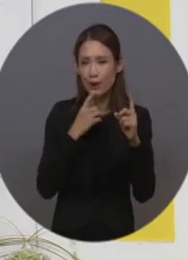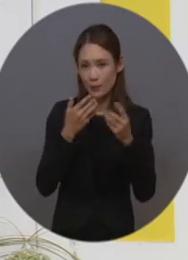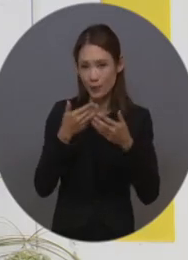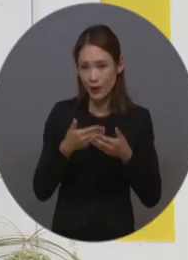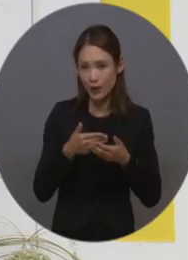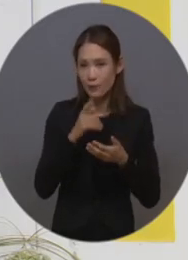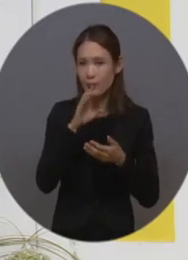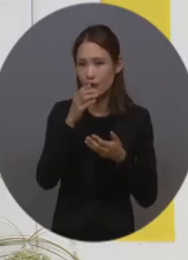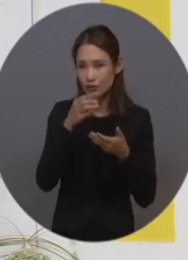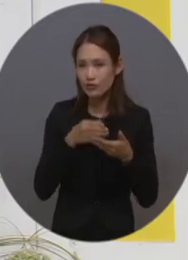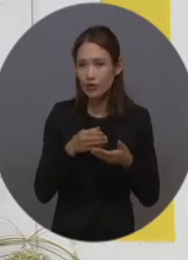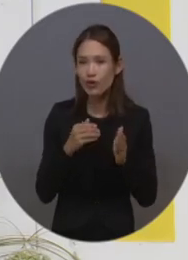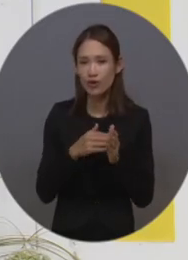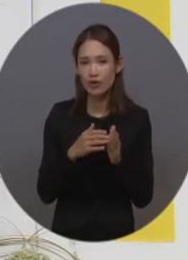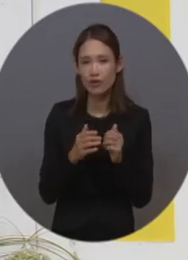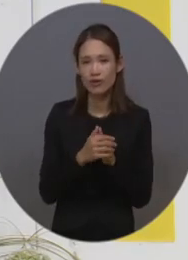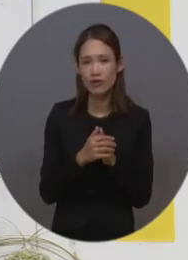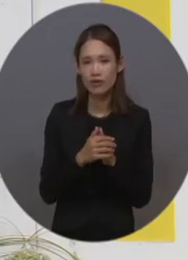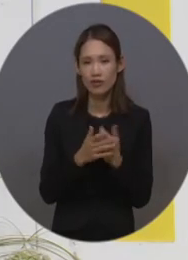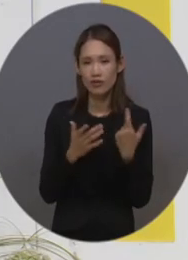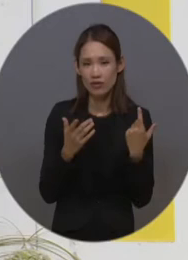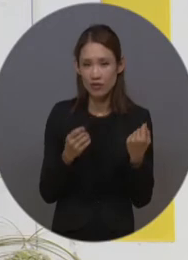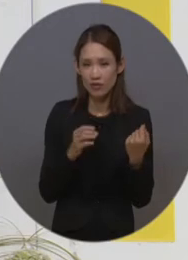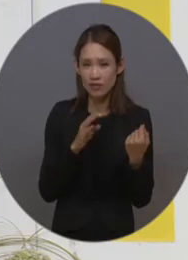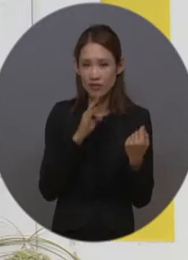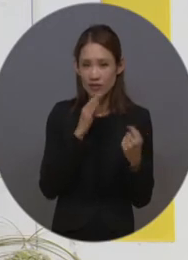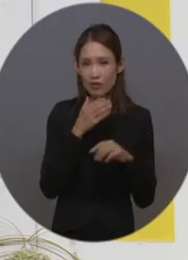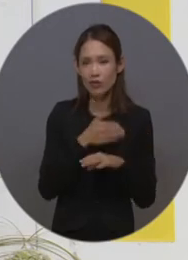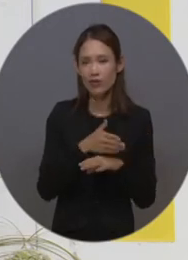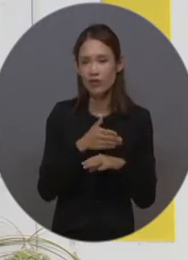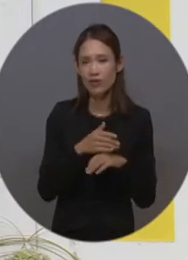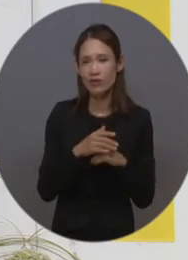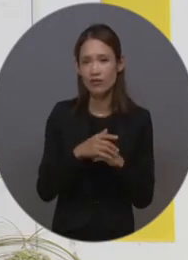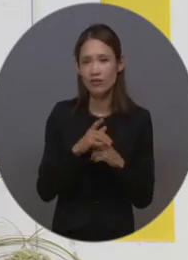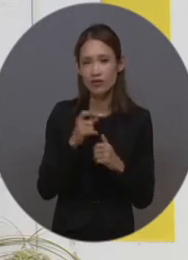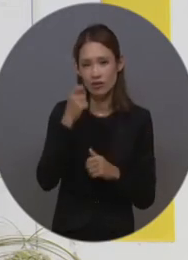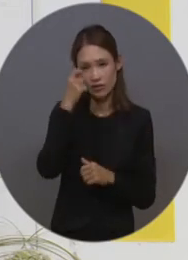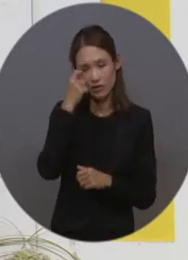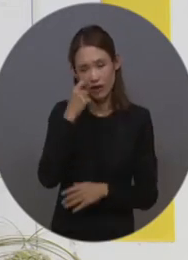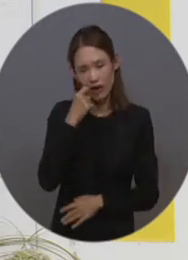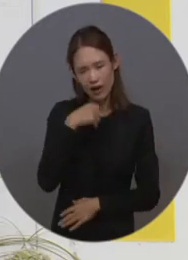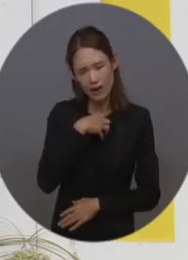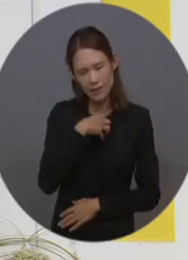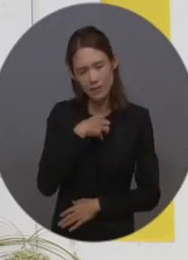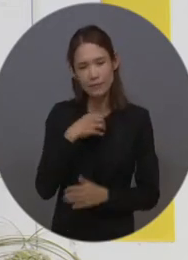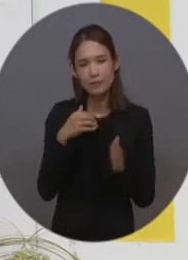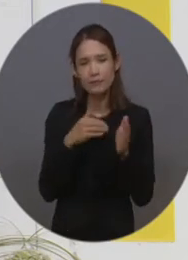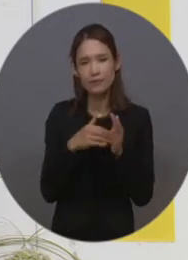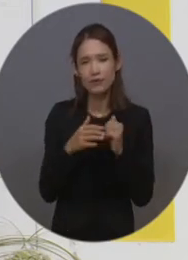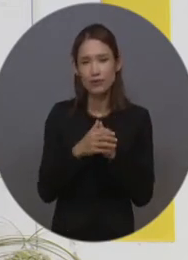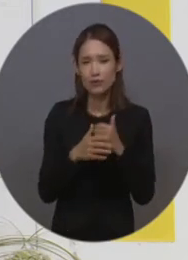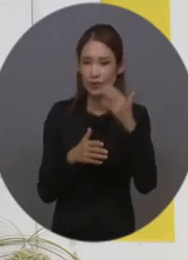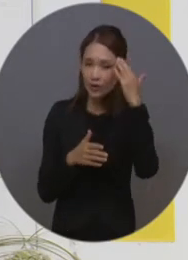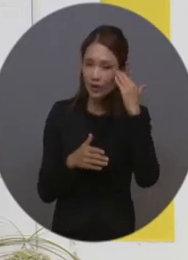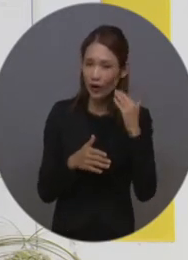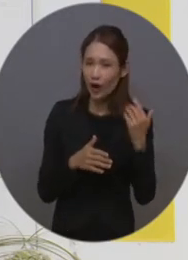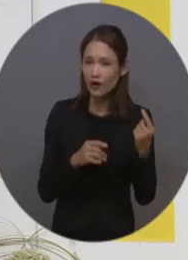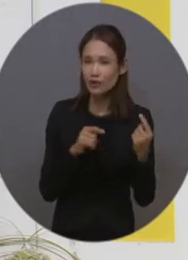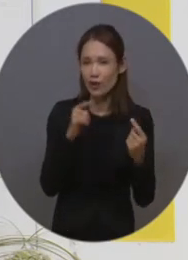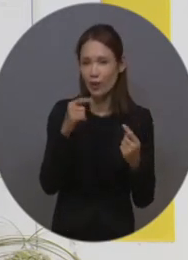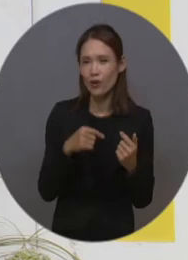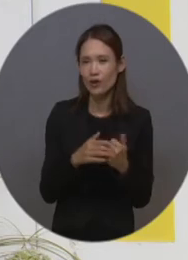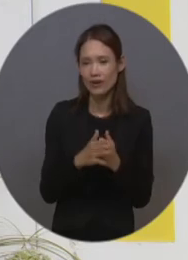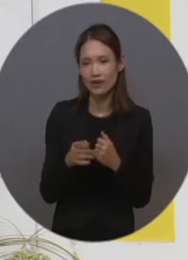맥주를 줬는데 네. 그게 그렇게 너무 고맙고 그 당시에 눈물이 났었는데 네. 오늘 한국에 오니까 또 이게